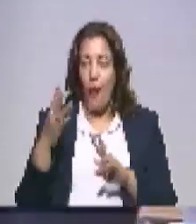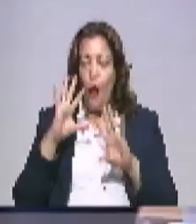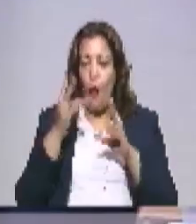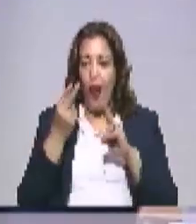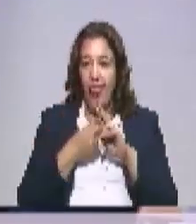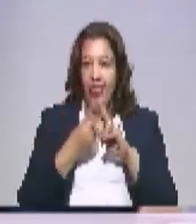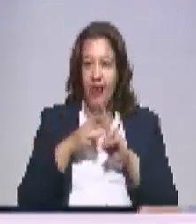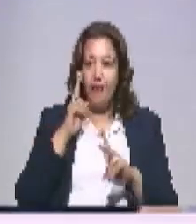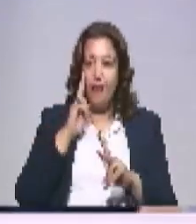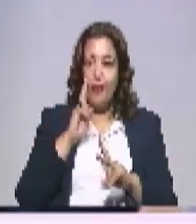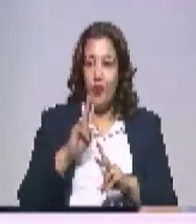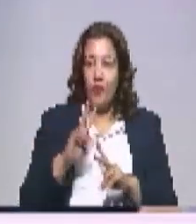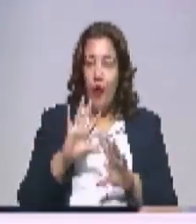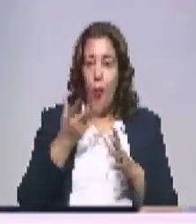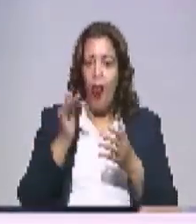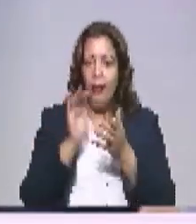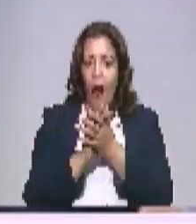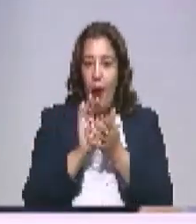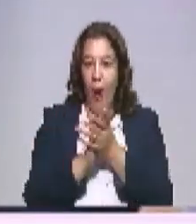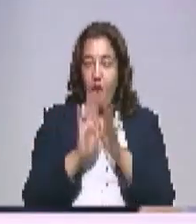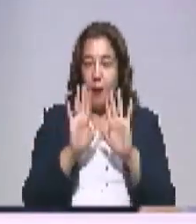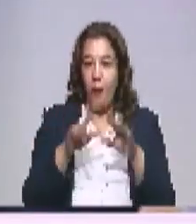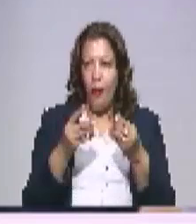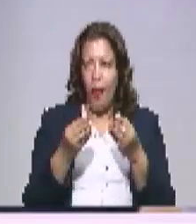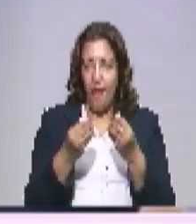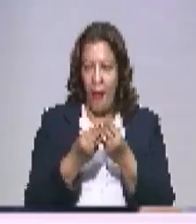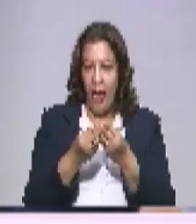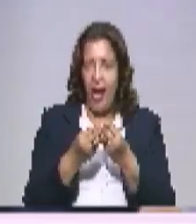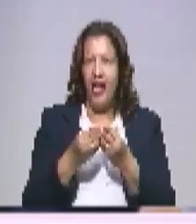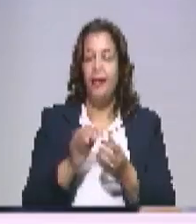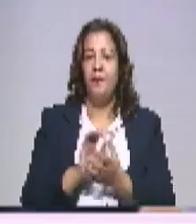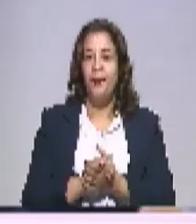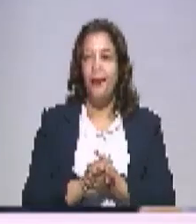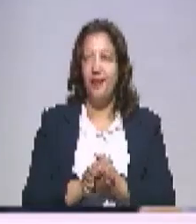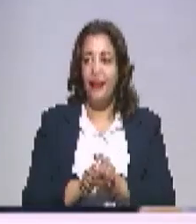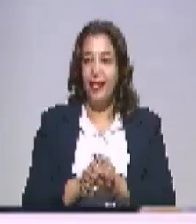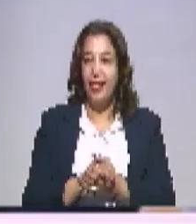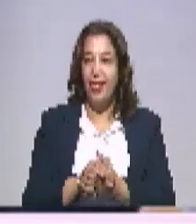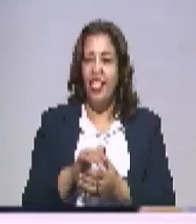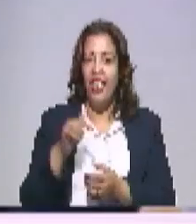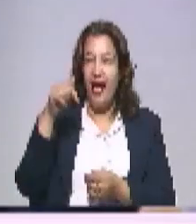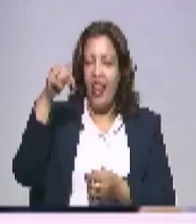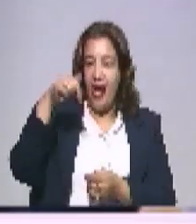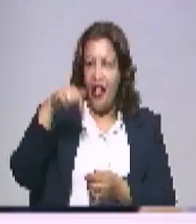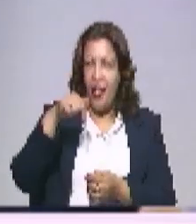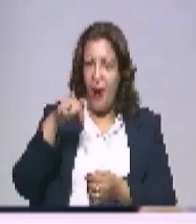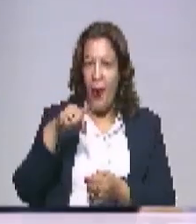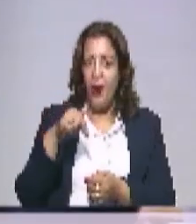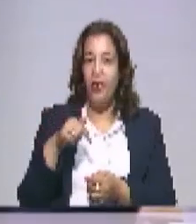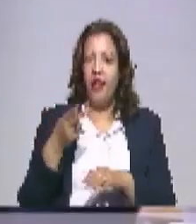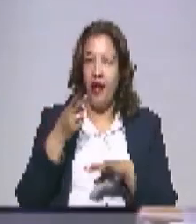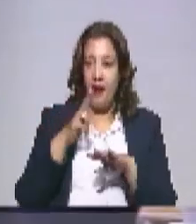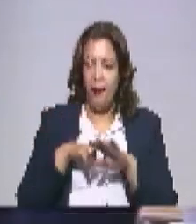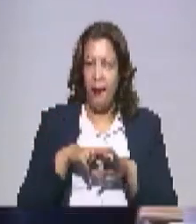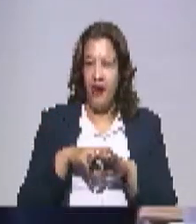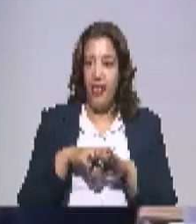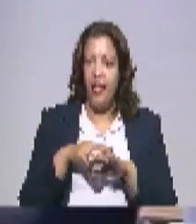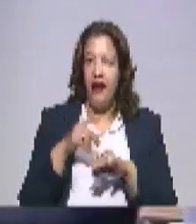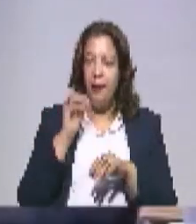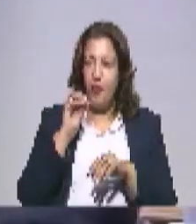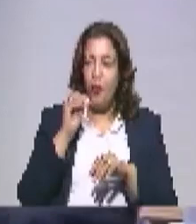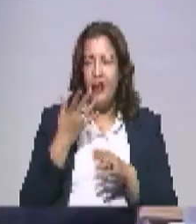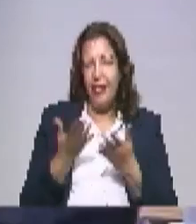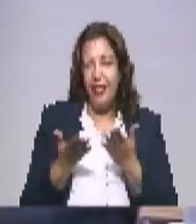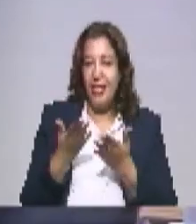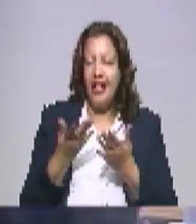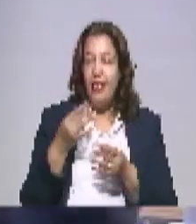السادة المشاهدين وعلى كل زمايلنا وحبايبنا اللي بيتعبوا علشاننا. النهاردة برضو عشان إحنا يعني بنخفف كده